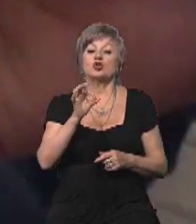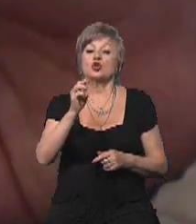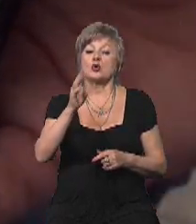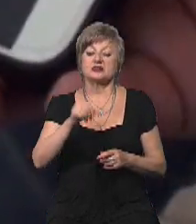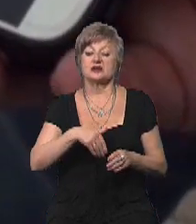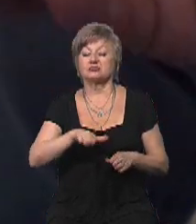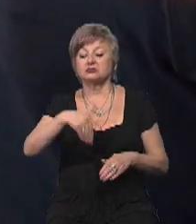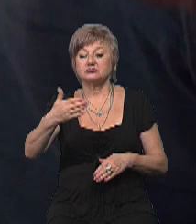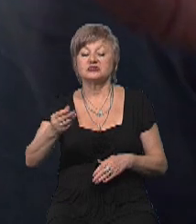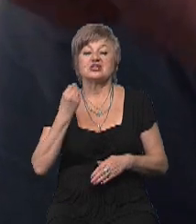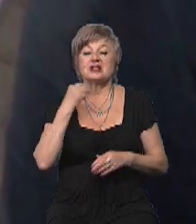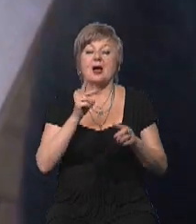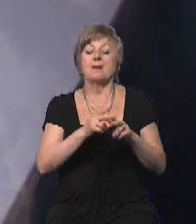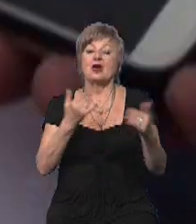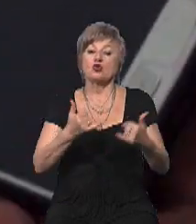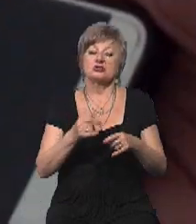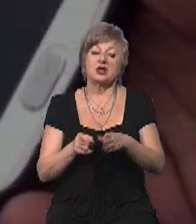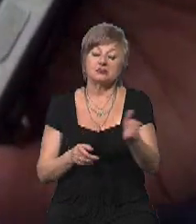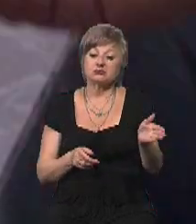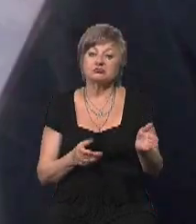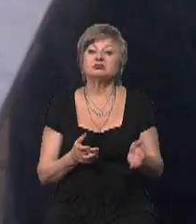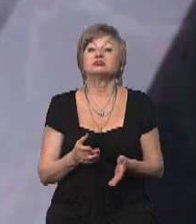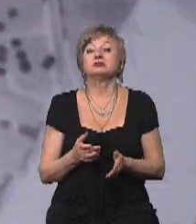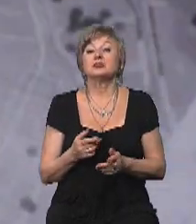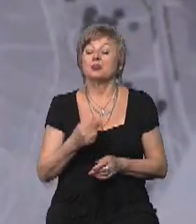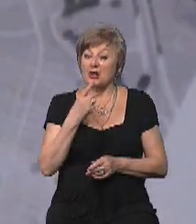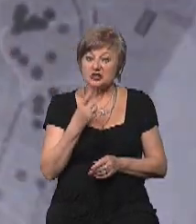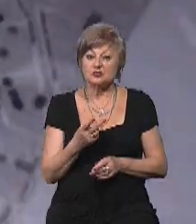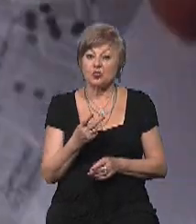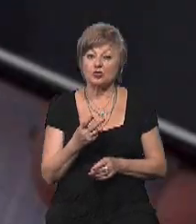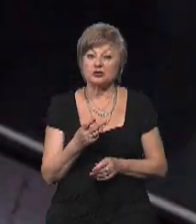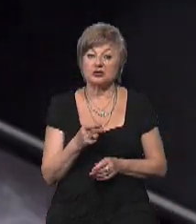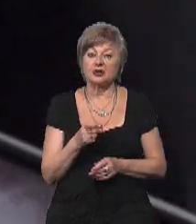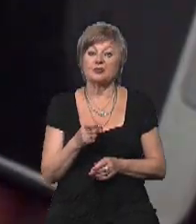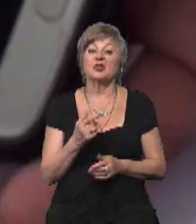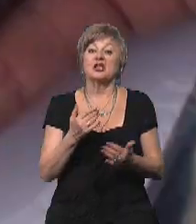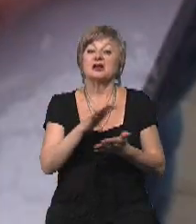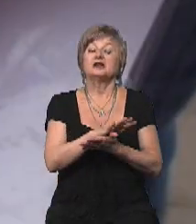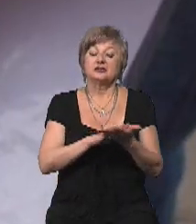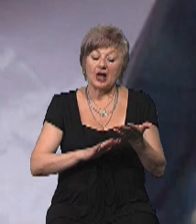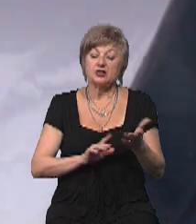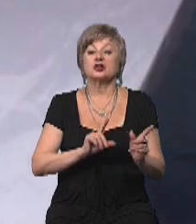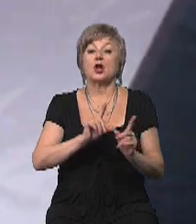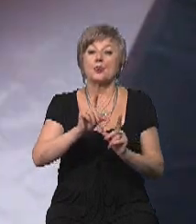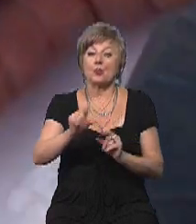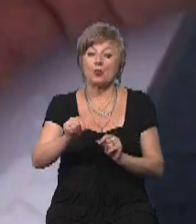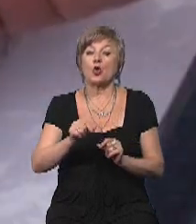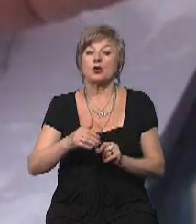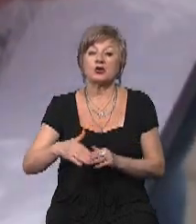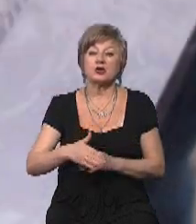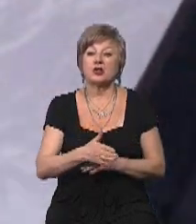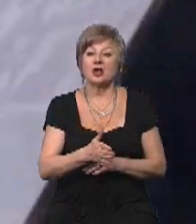Запоріжсталі, колись була амброзія, зараз не знаю, подивимося, є чи ні, точки відмічені, по ідеї маю слідкувати. Далі ми поїдемо сюди